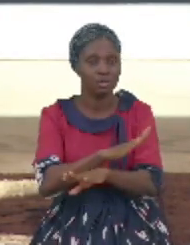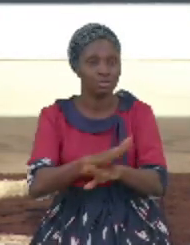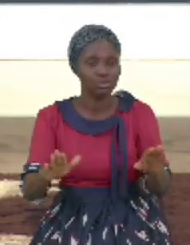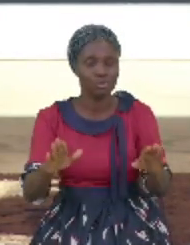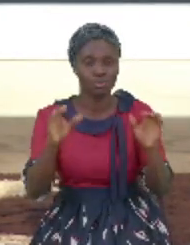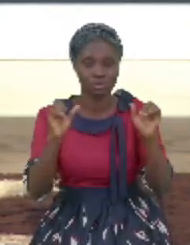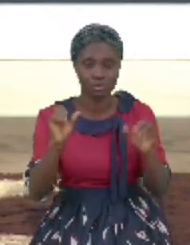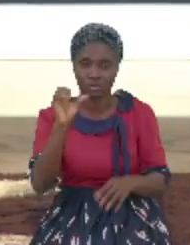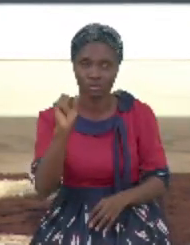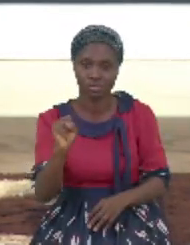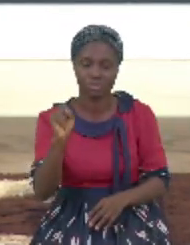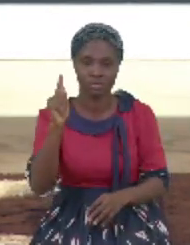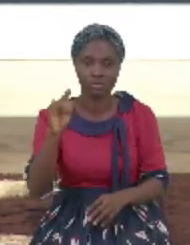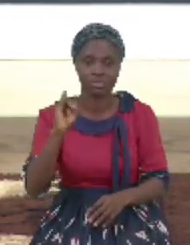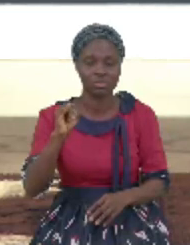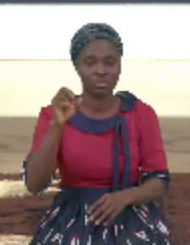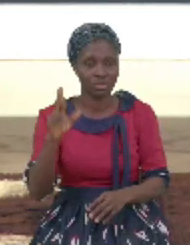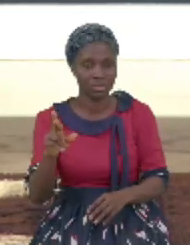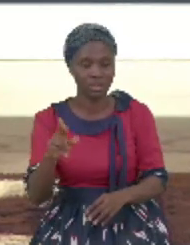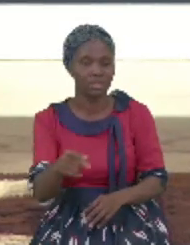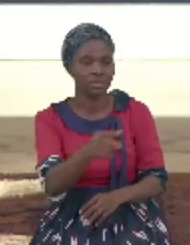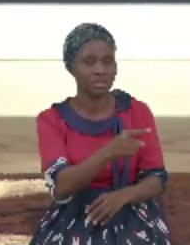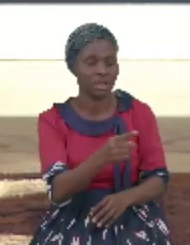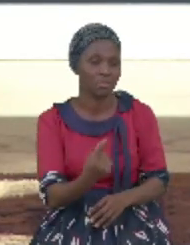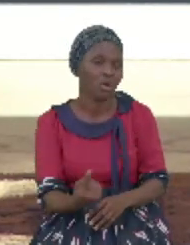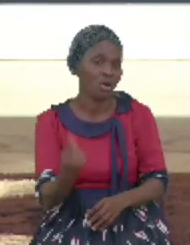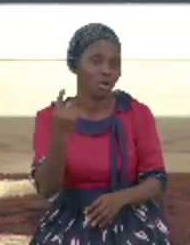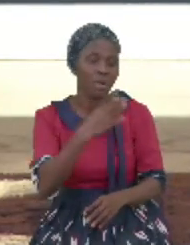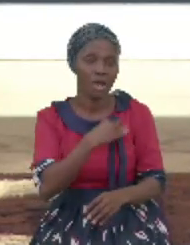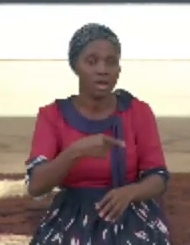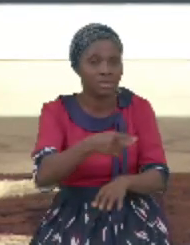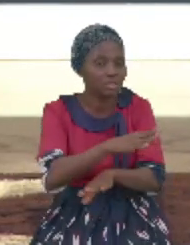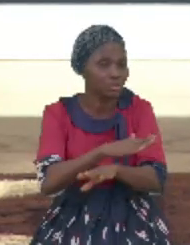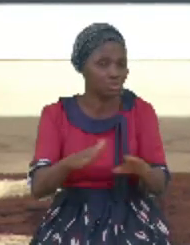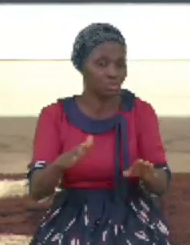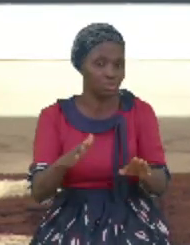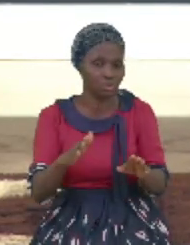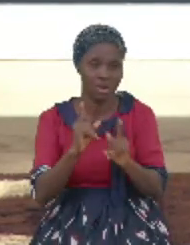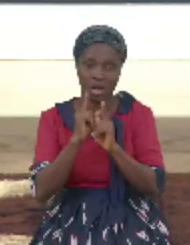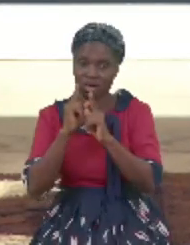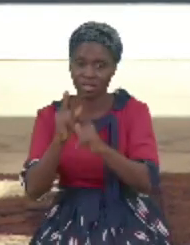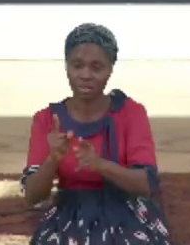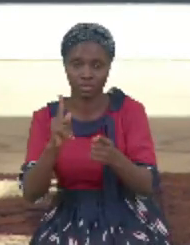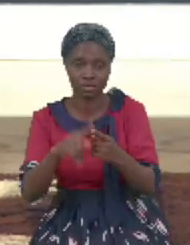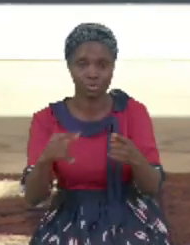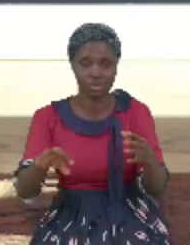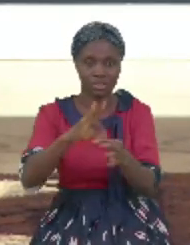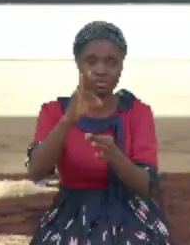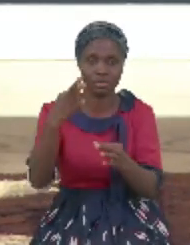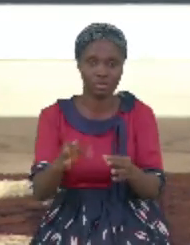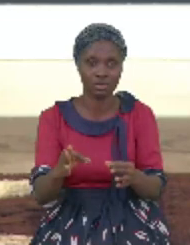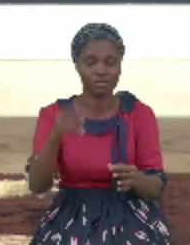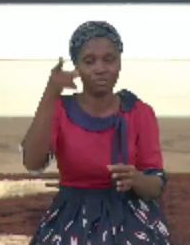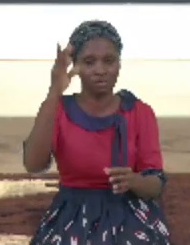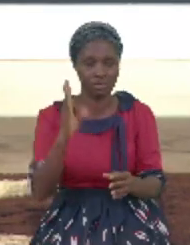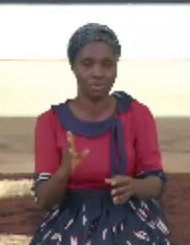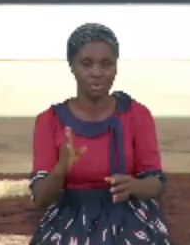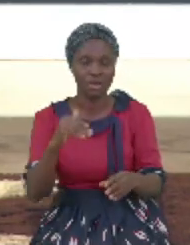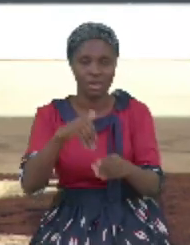parce que l'Esprit ne les a pas réveillés et Dieu n'a pas répondu au réveil de l'Esprit de Dieu.